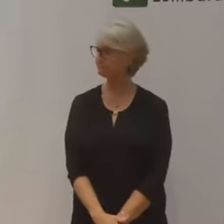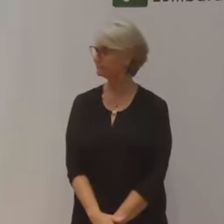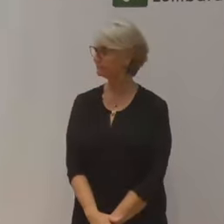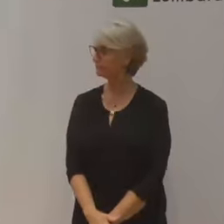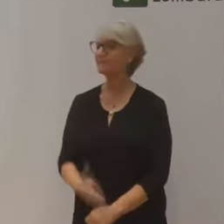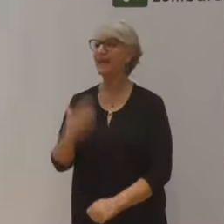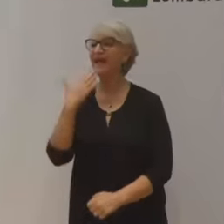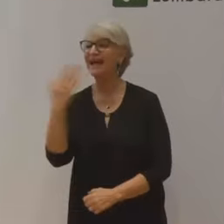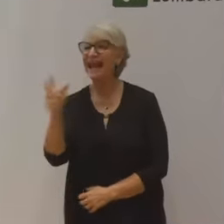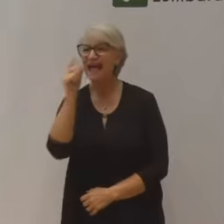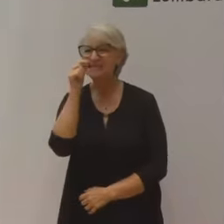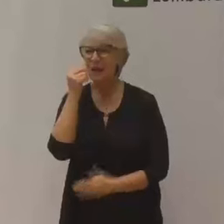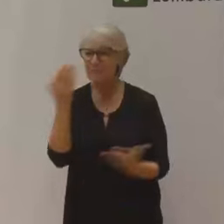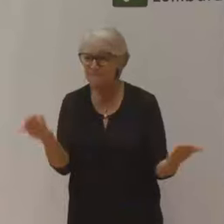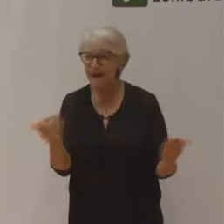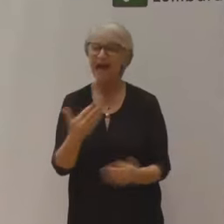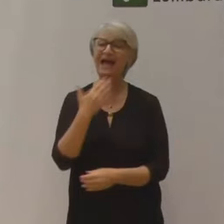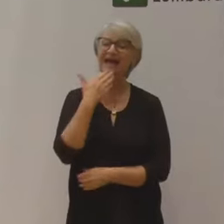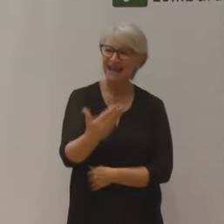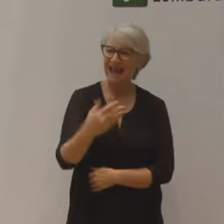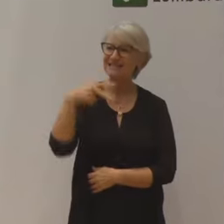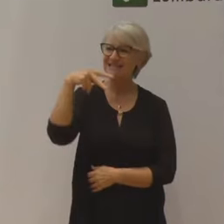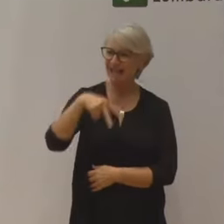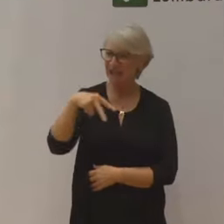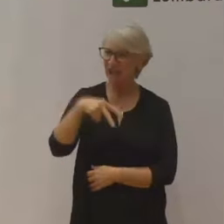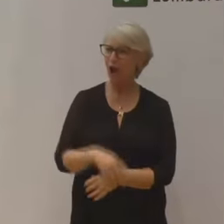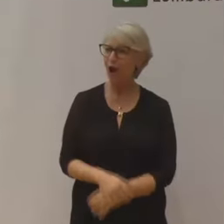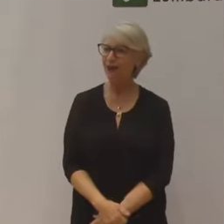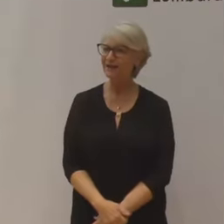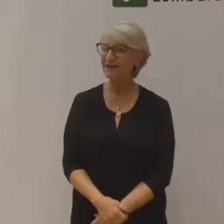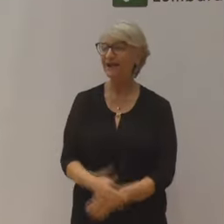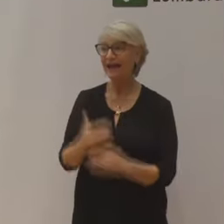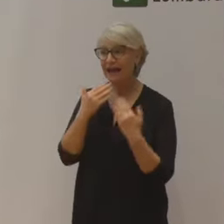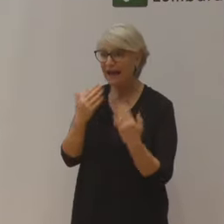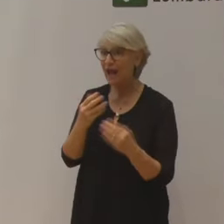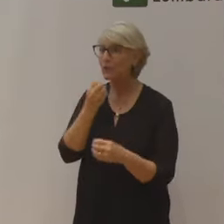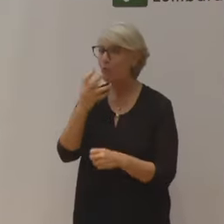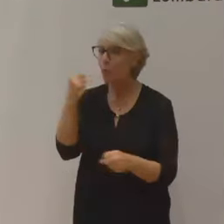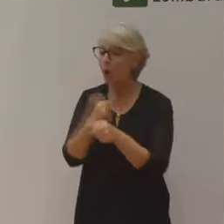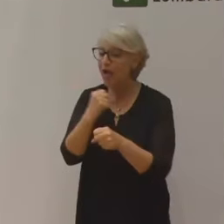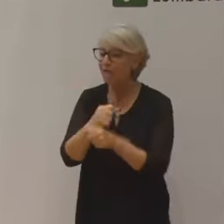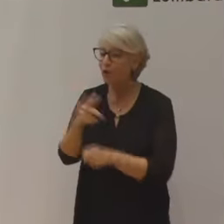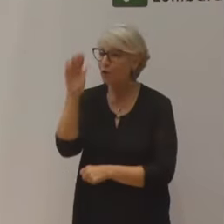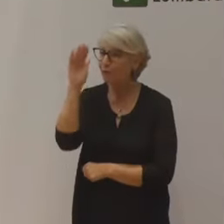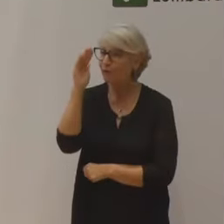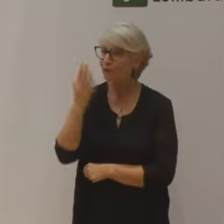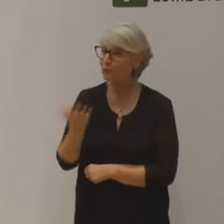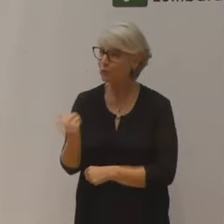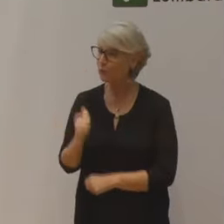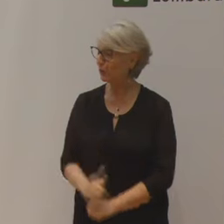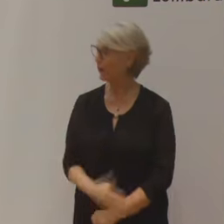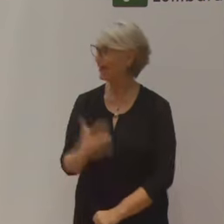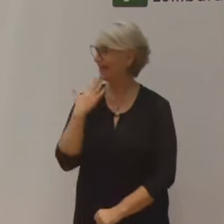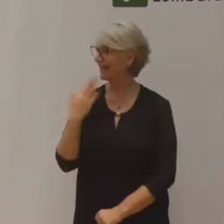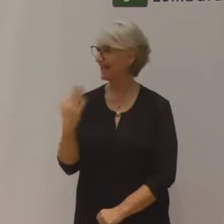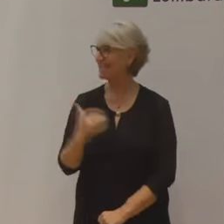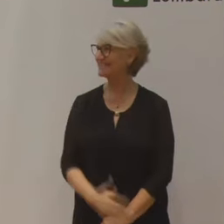Grazie papà, grazie Nicole. Allora, grazie di tutto, buon lavoro per il futuro, Grazie.